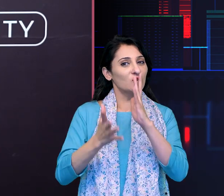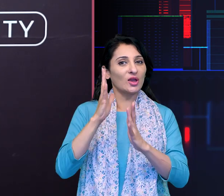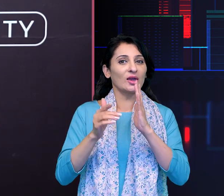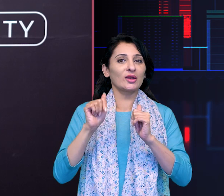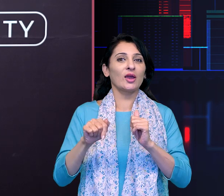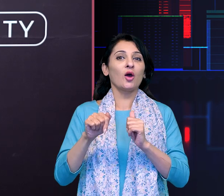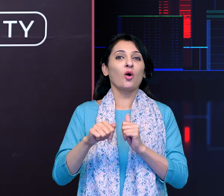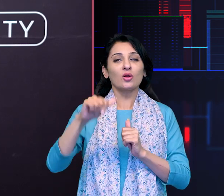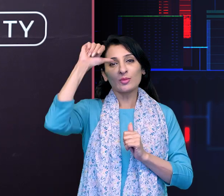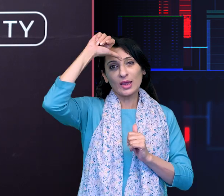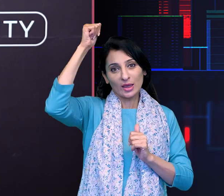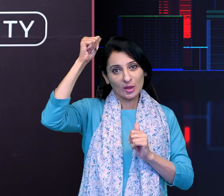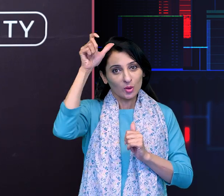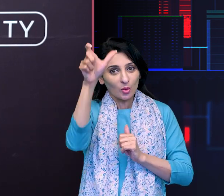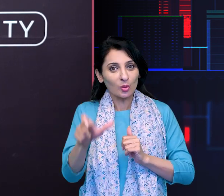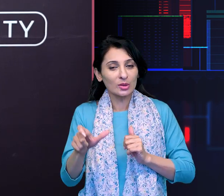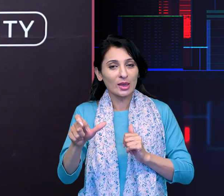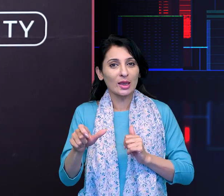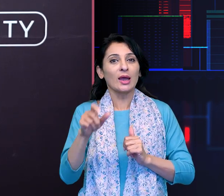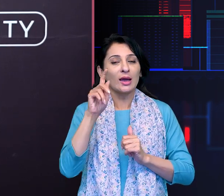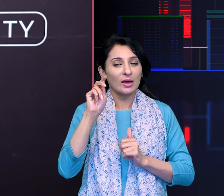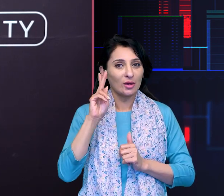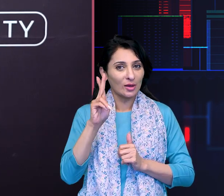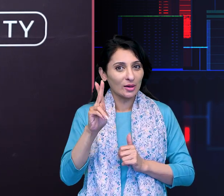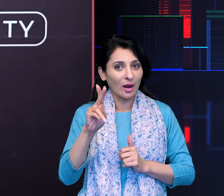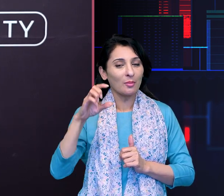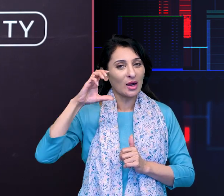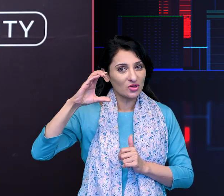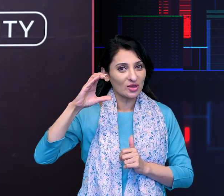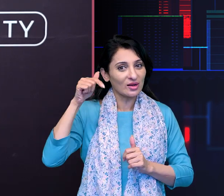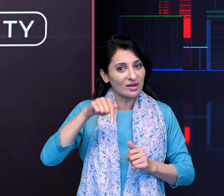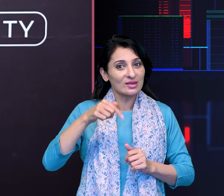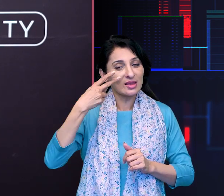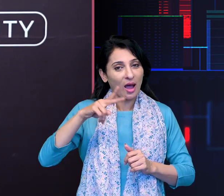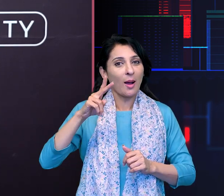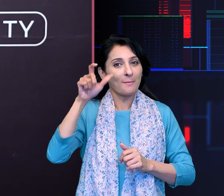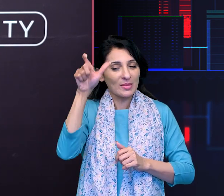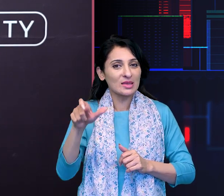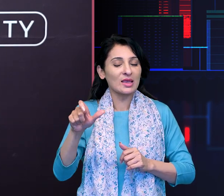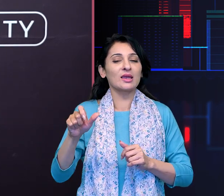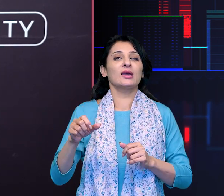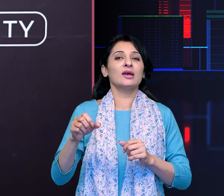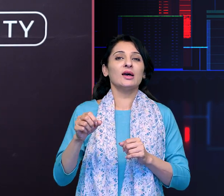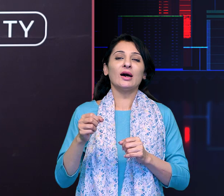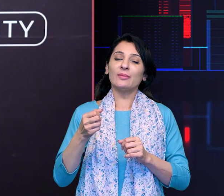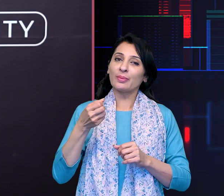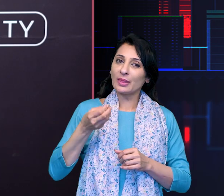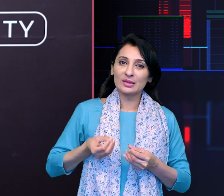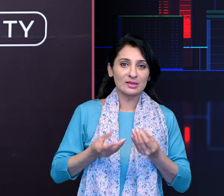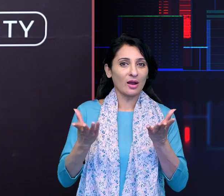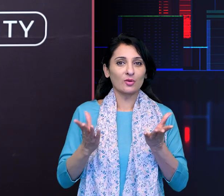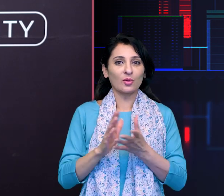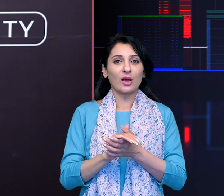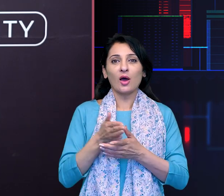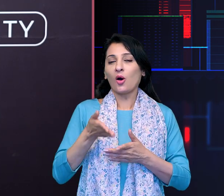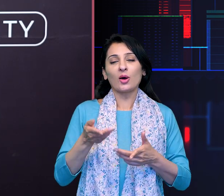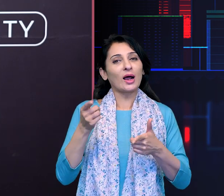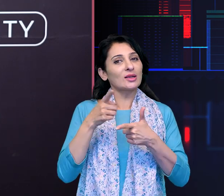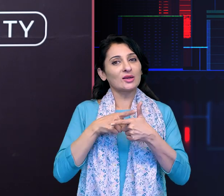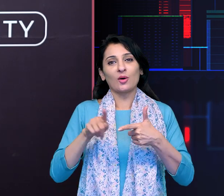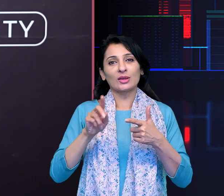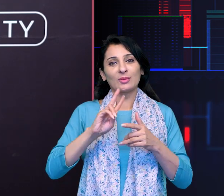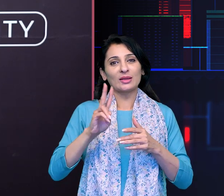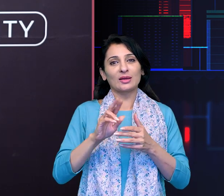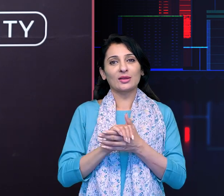हद तो इंसान लव एंड कसूर सो ऑन डी नाम ऑफ लव इट्स डोर एंड ऑन डी नाम ऑफ कसा ऑन मिस्टेक पोएट्स सिटी